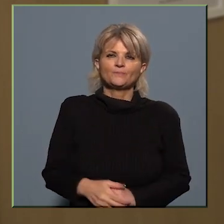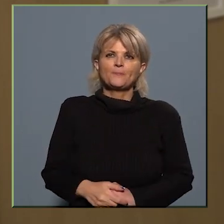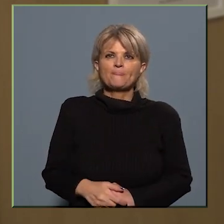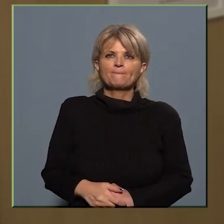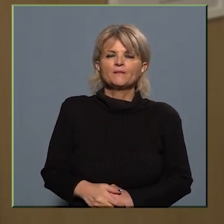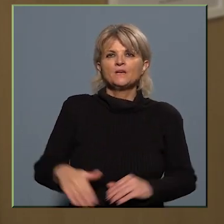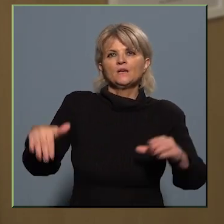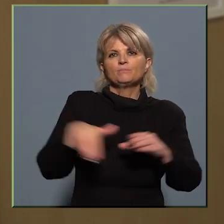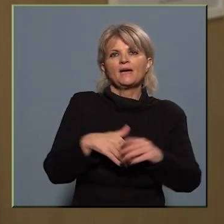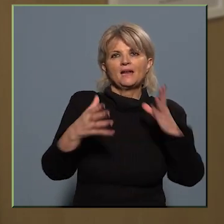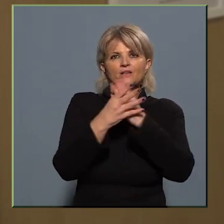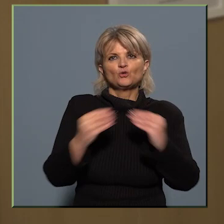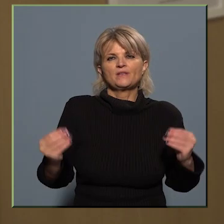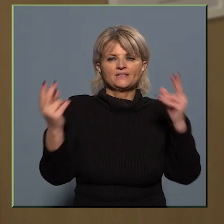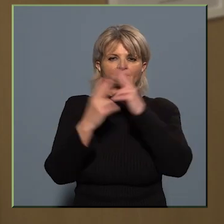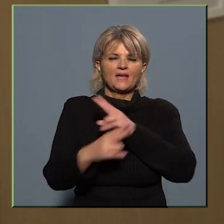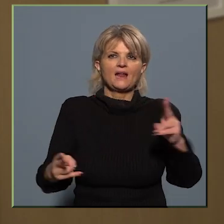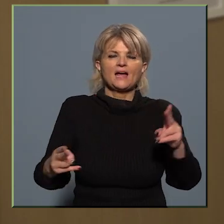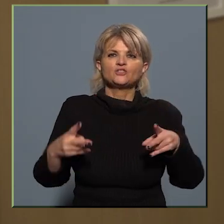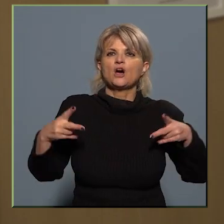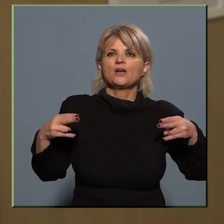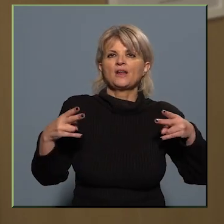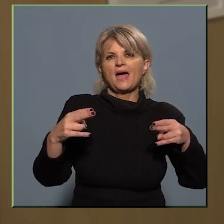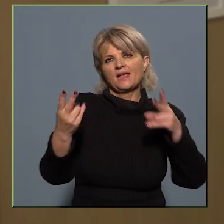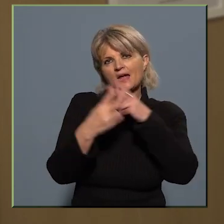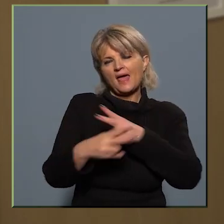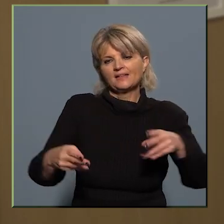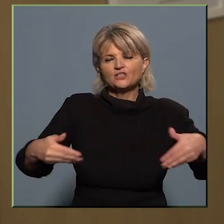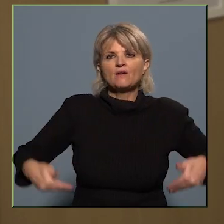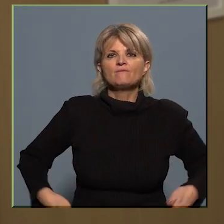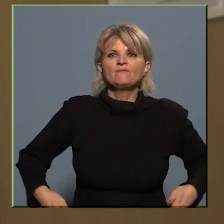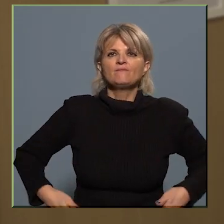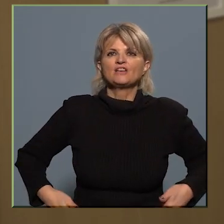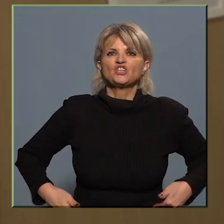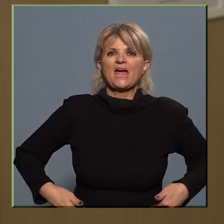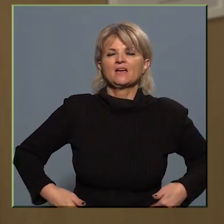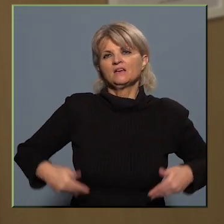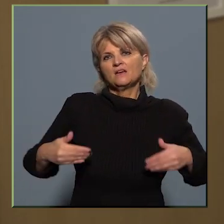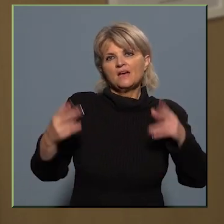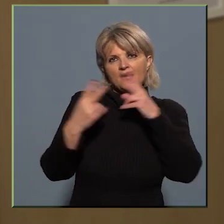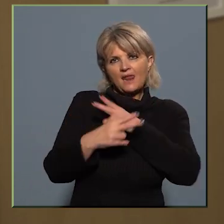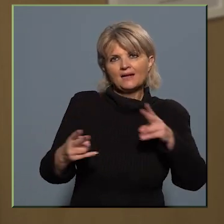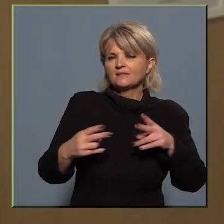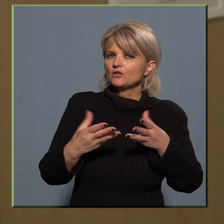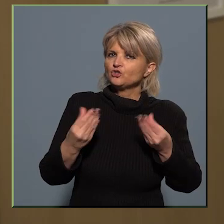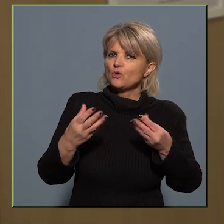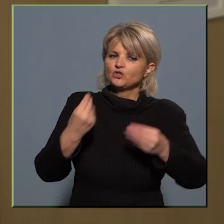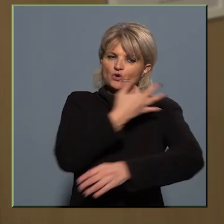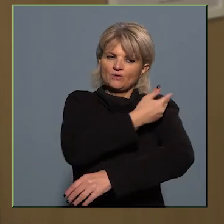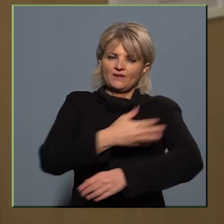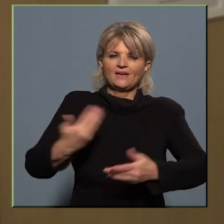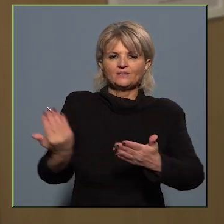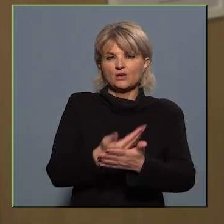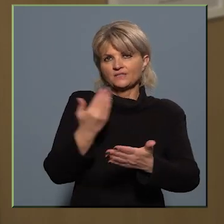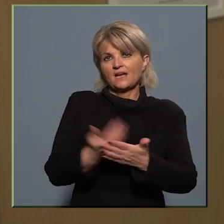az belgyógyászati ellátások közül különösen az onkológia vagy a nefrológia, ami nagy vérfelhasználó, de tulajdonképpen bármelyik osztályunknak